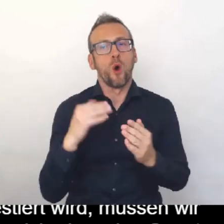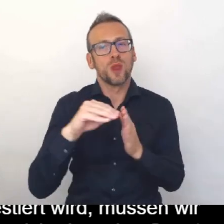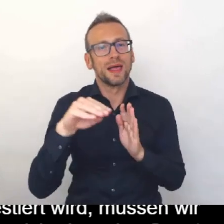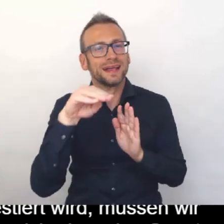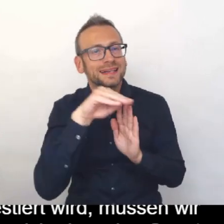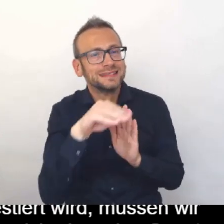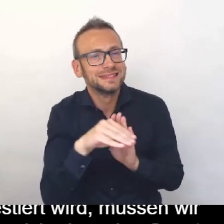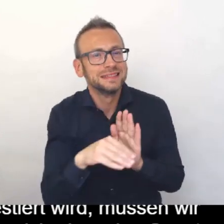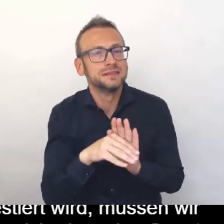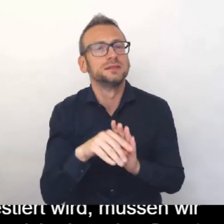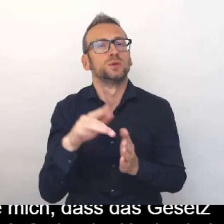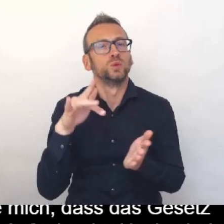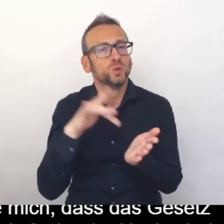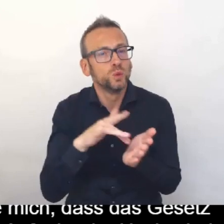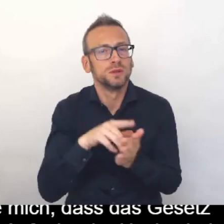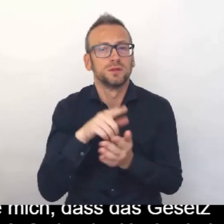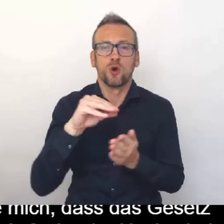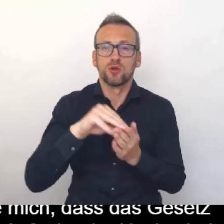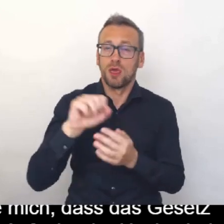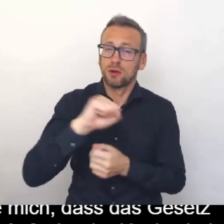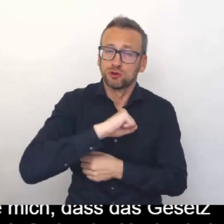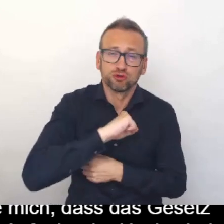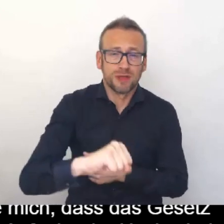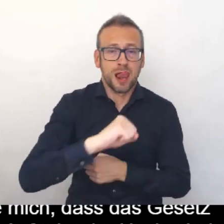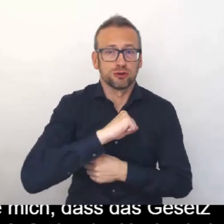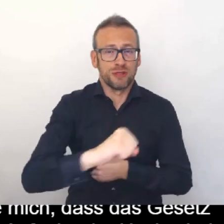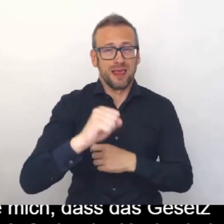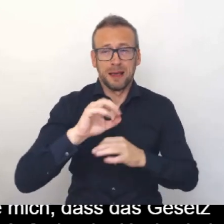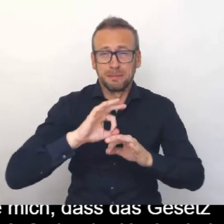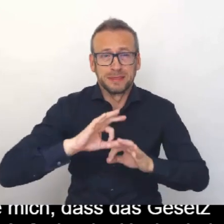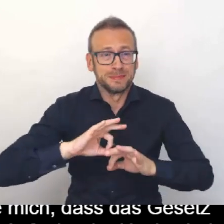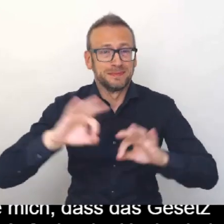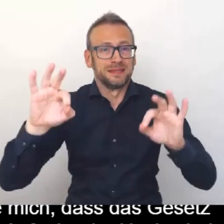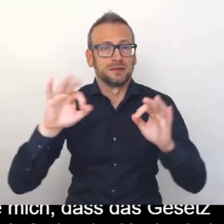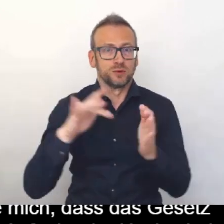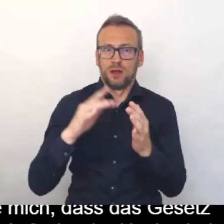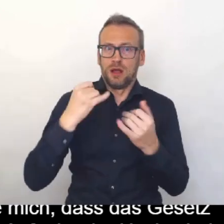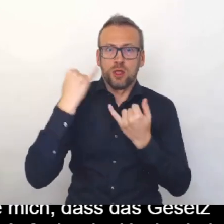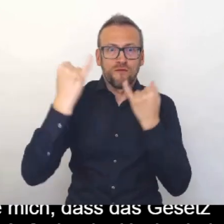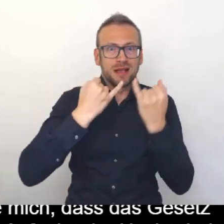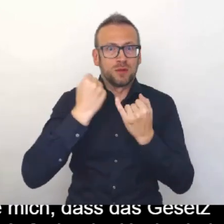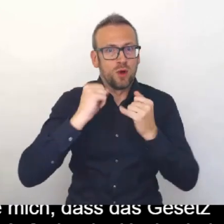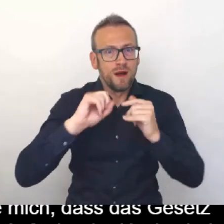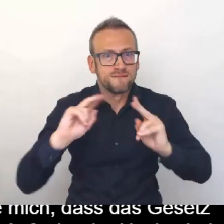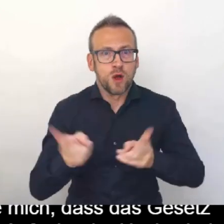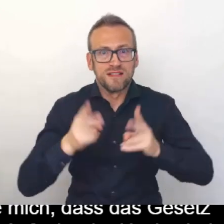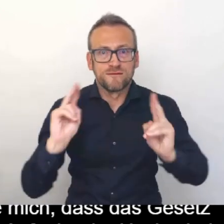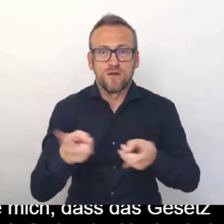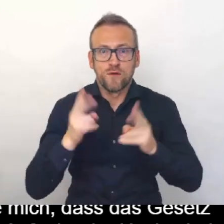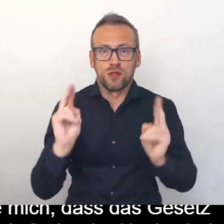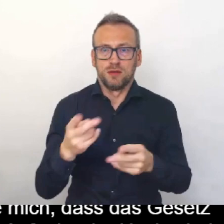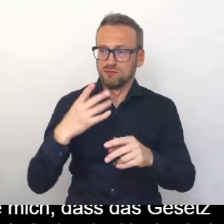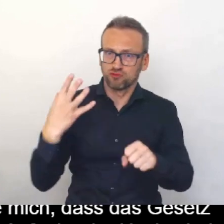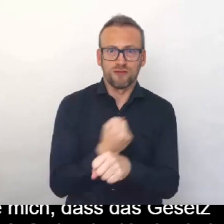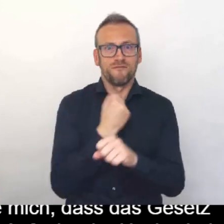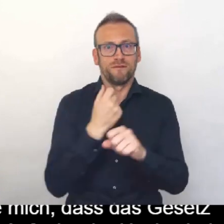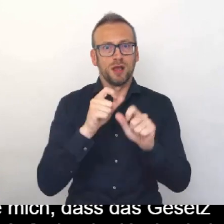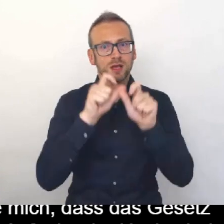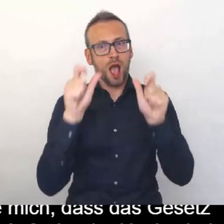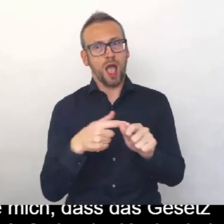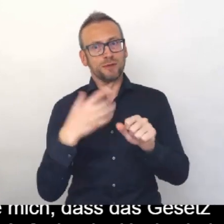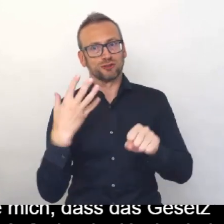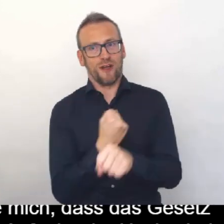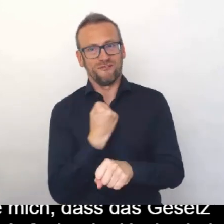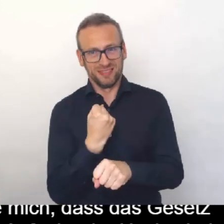in Bayern sein. Und das im ganzen Land. Die 19 Standorte der bayerischen HAWs sehen das als ihre